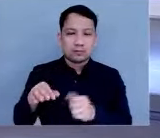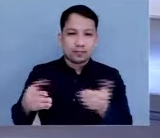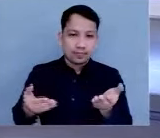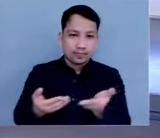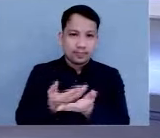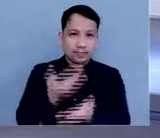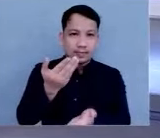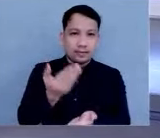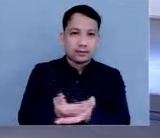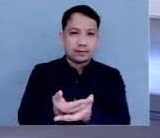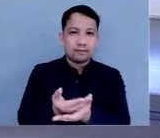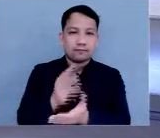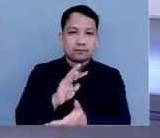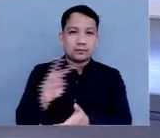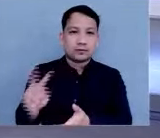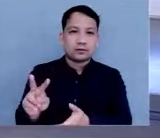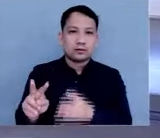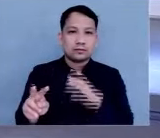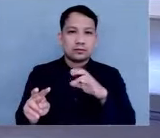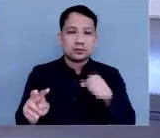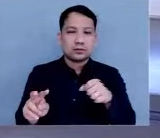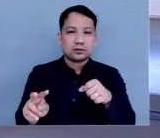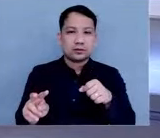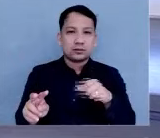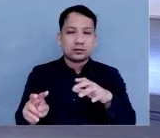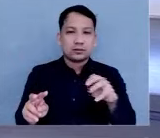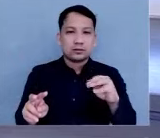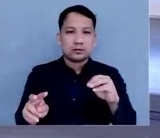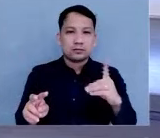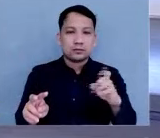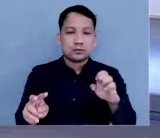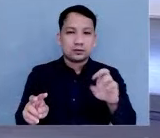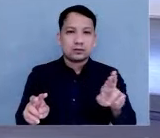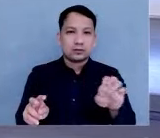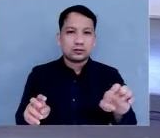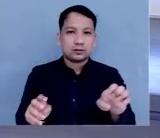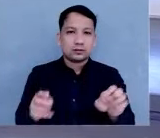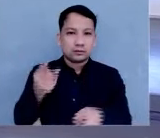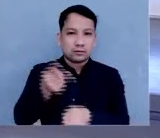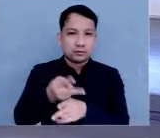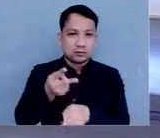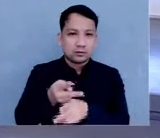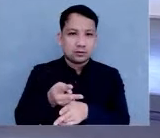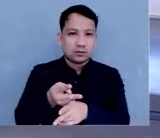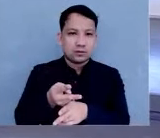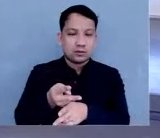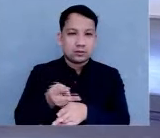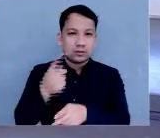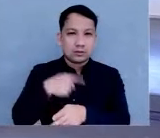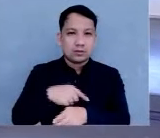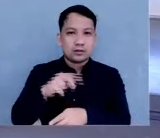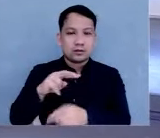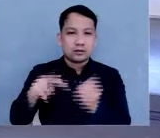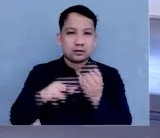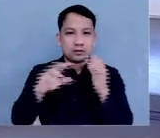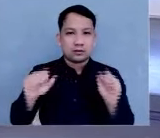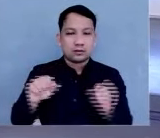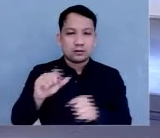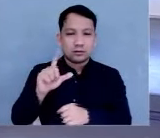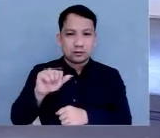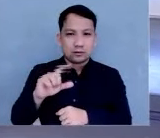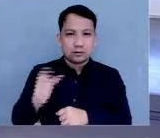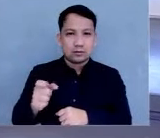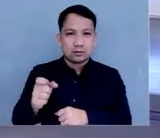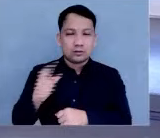World War II landing ship na BRP Sierra Madre sa Ayungin para magsilbi pong outpost natin doon. Ayon kay Vice Admiral Alex Lopez ng National